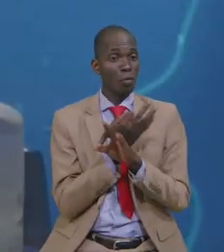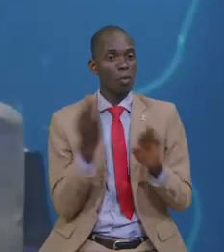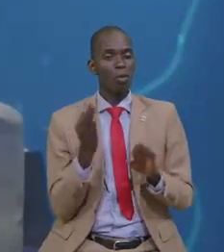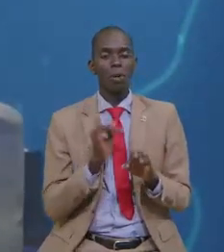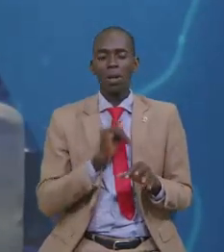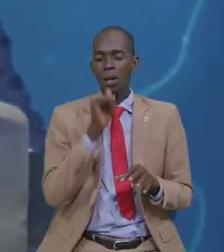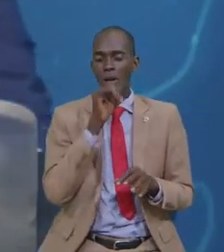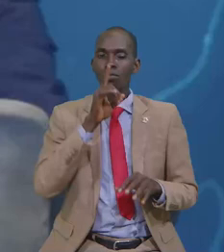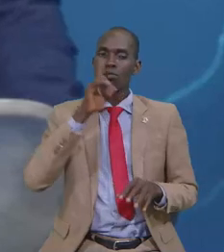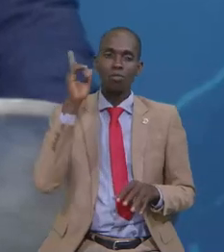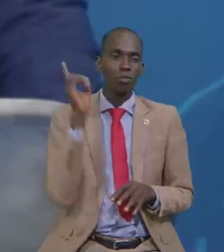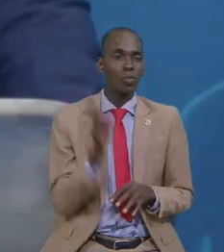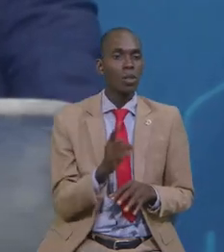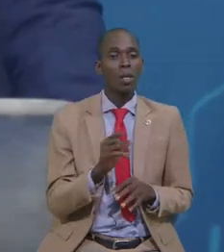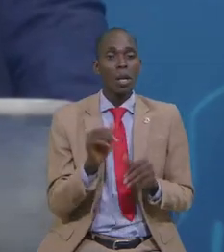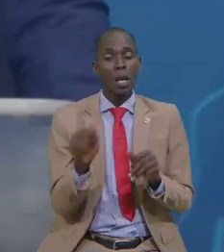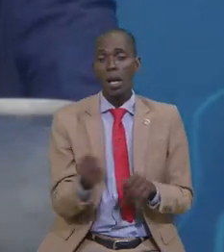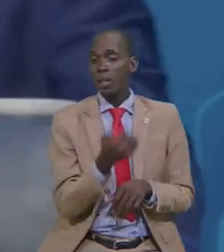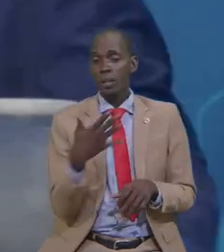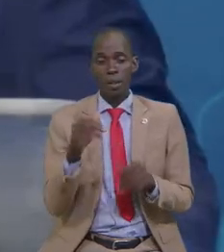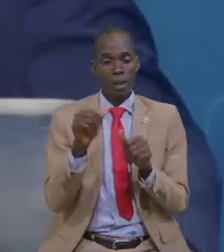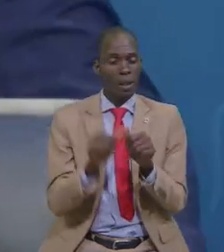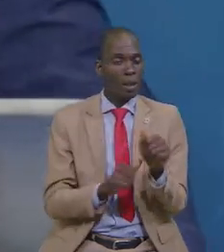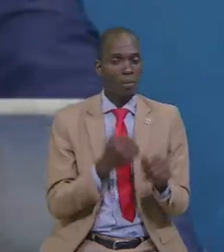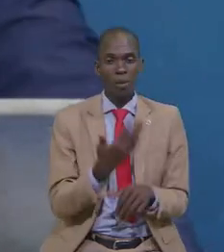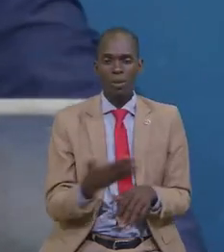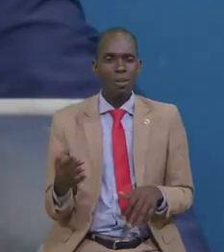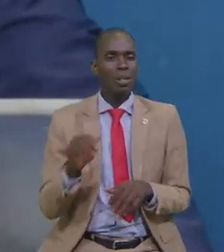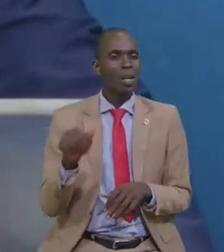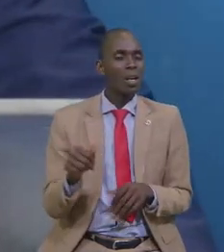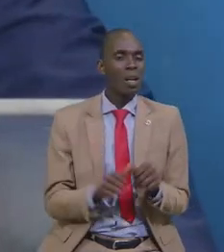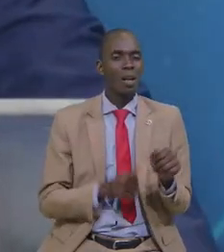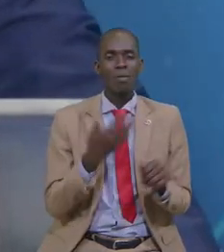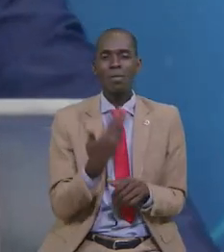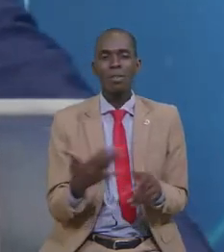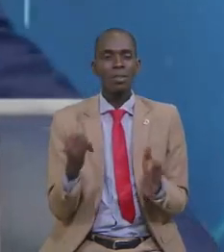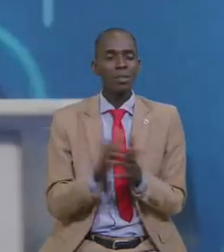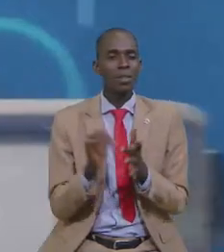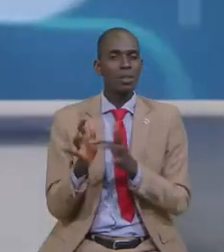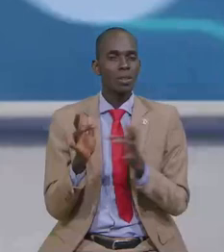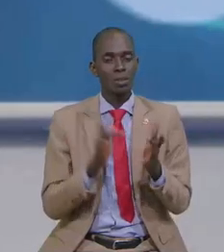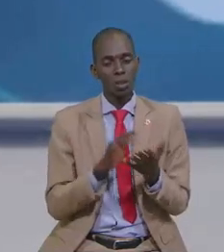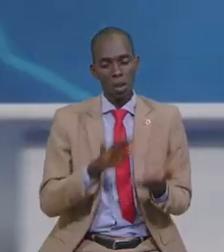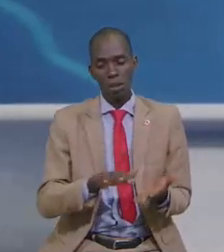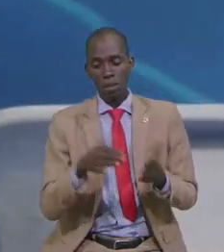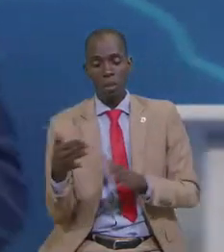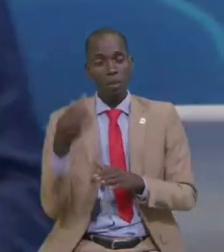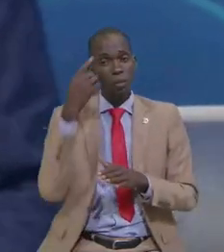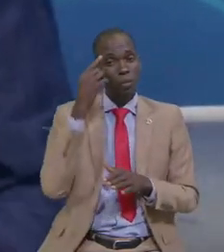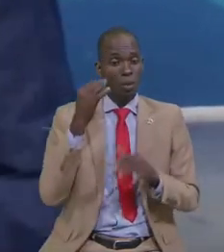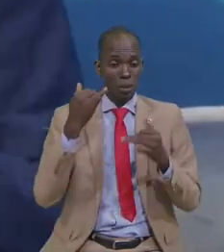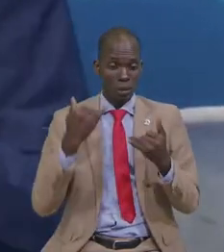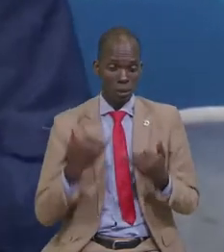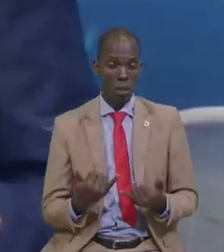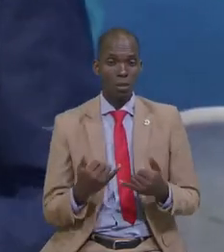La libération, c'est certain et sûr. Toutes choses, tout ce que j'ai, les